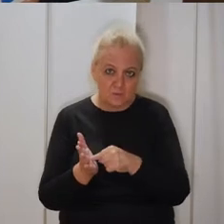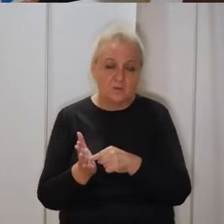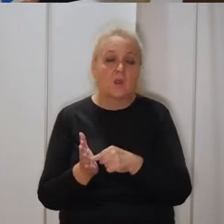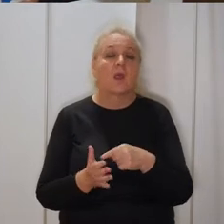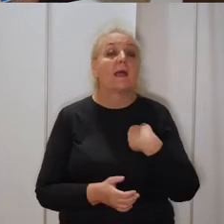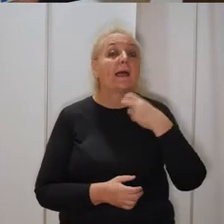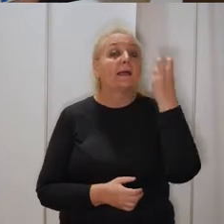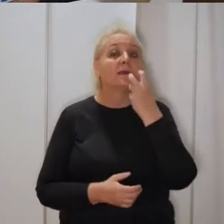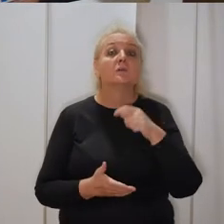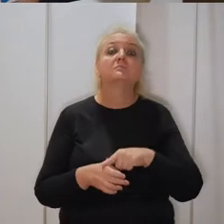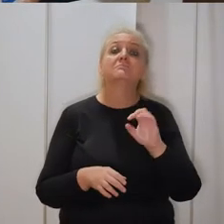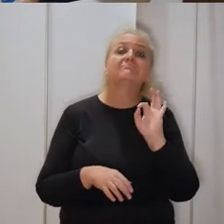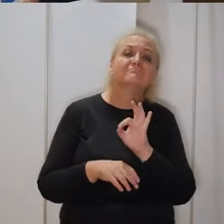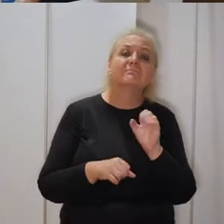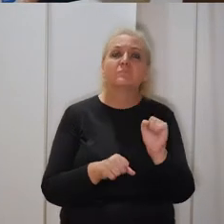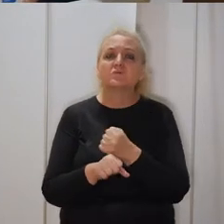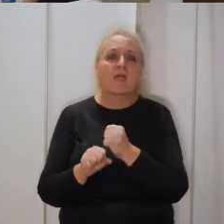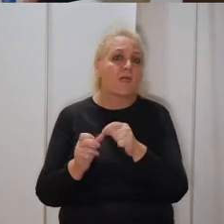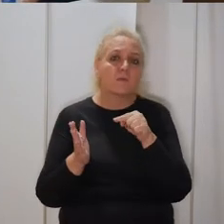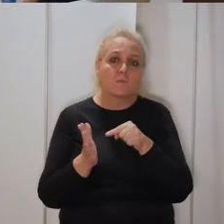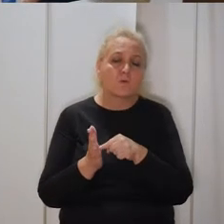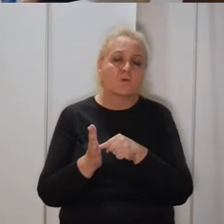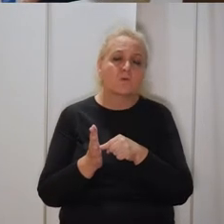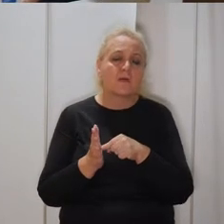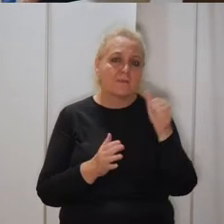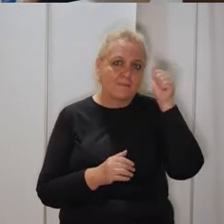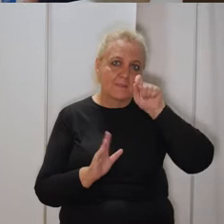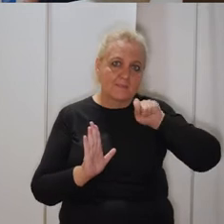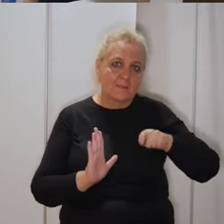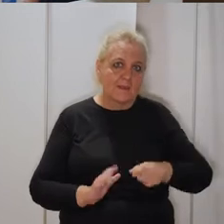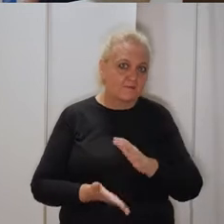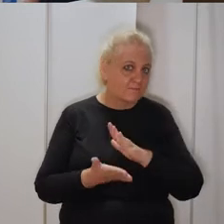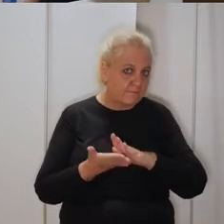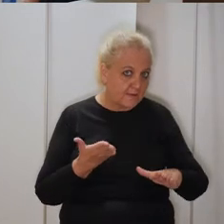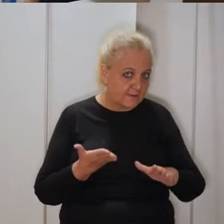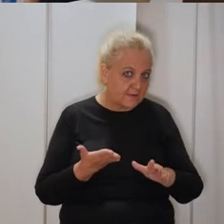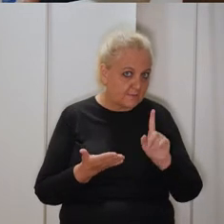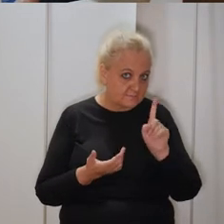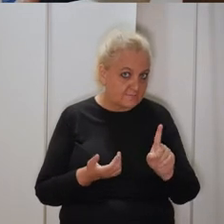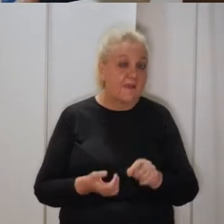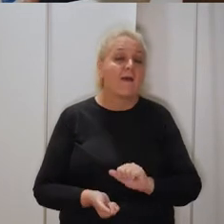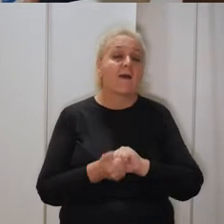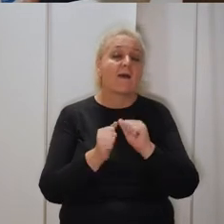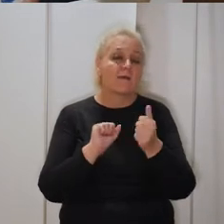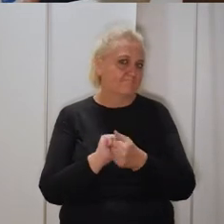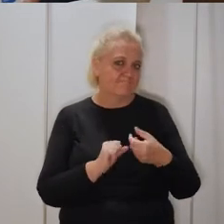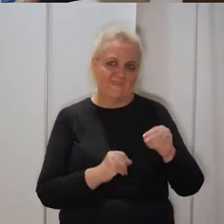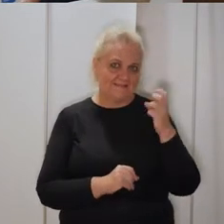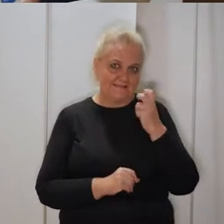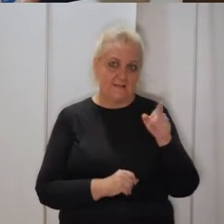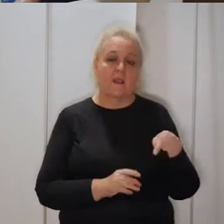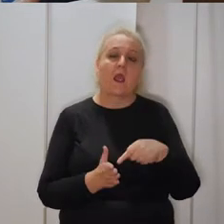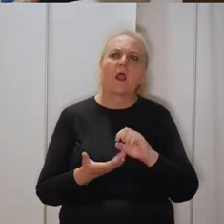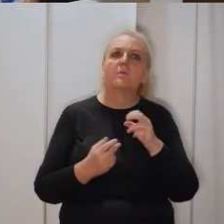Najbardziej mnie interesują te formy przemocy, które są nienazwane, albo nie widzimy